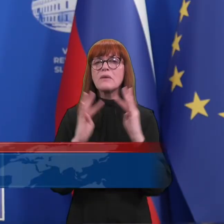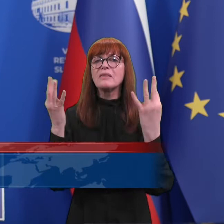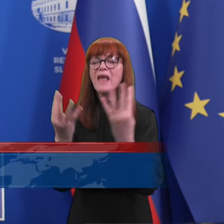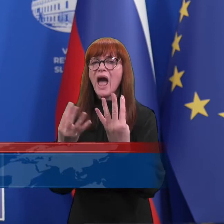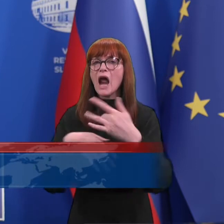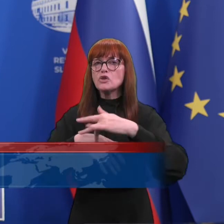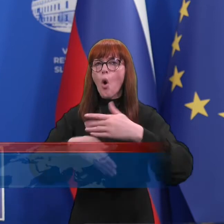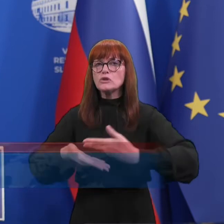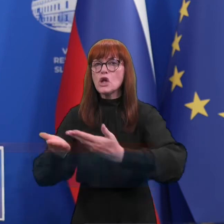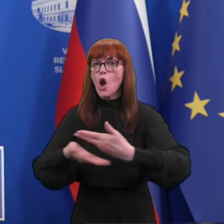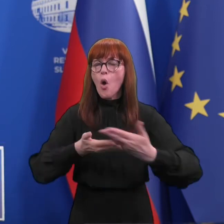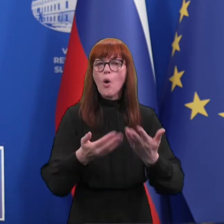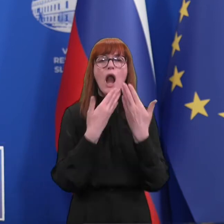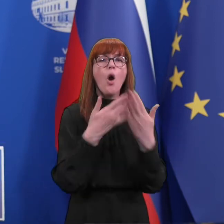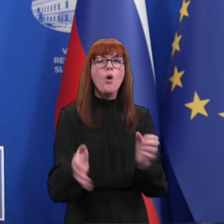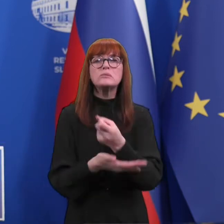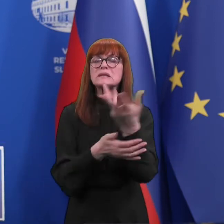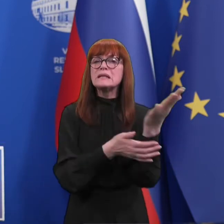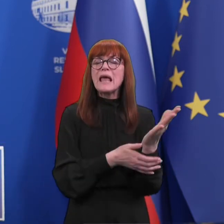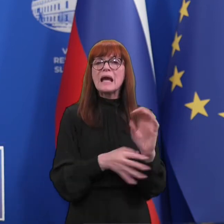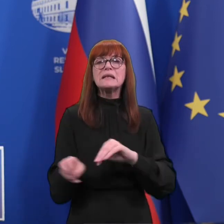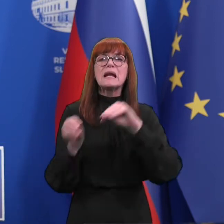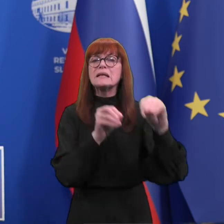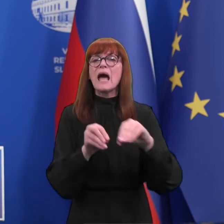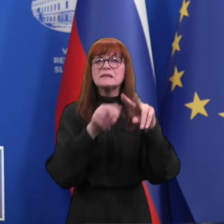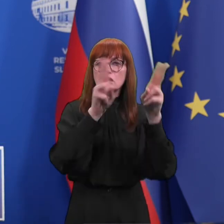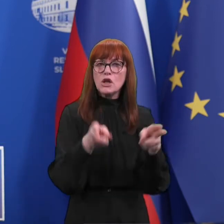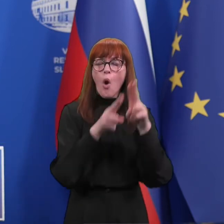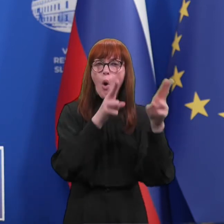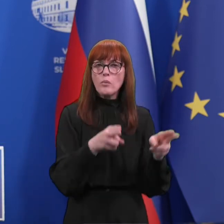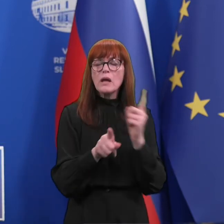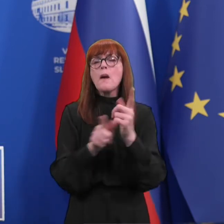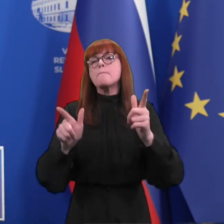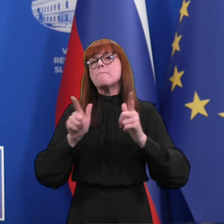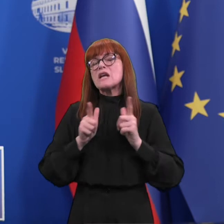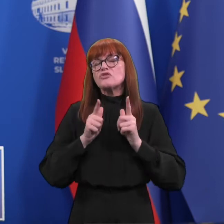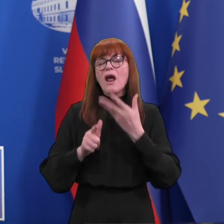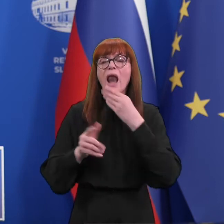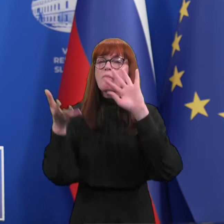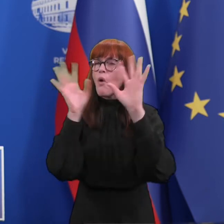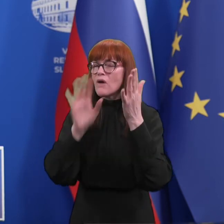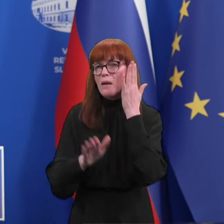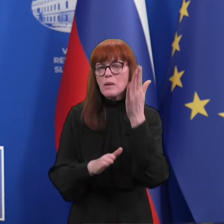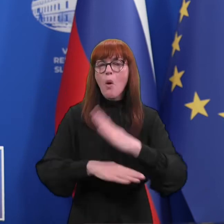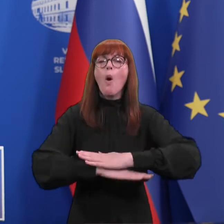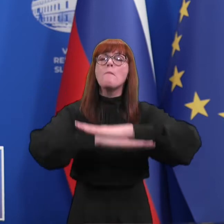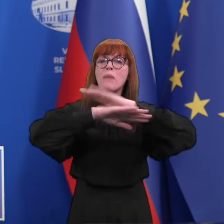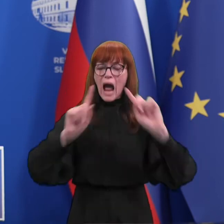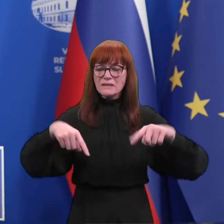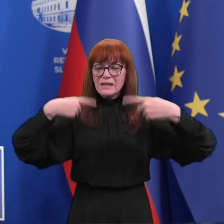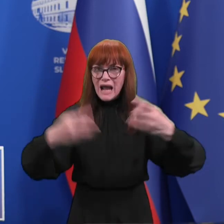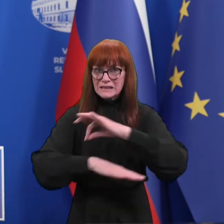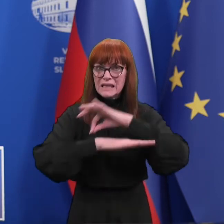gostinskih lokalov in odprtje nekaterih nastanitvenih objektov, glede na pričakovano lepo vreme in praznik v naslednjem